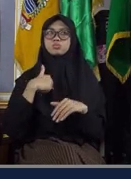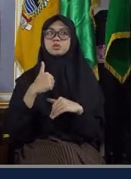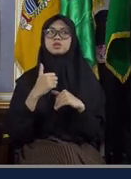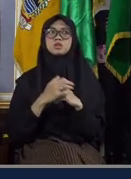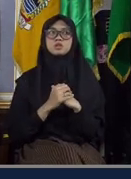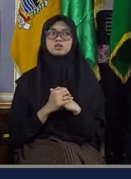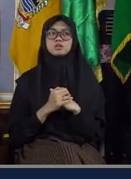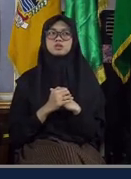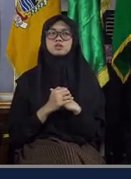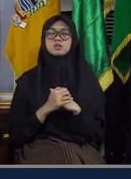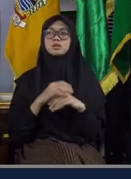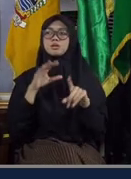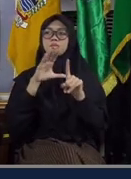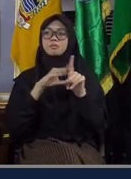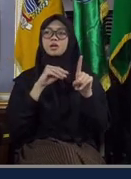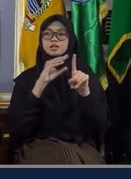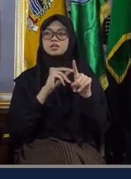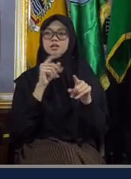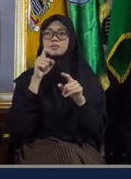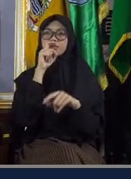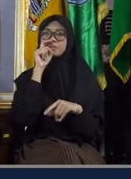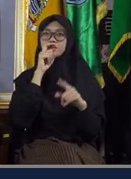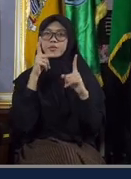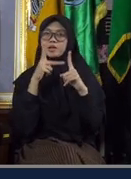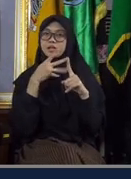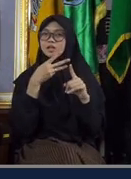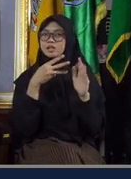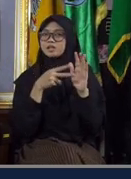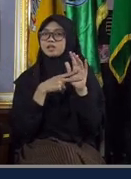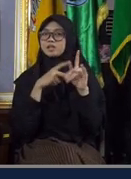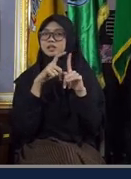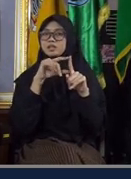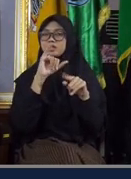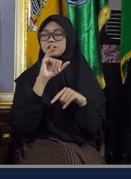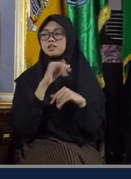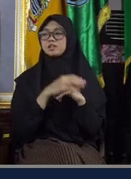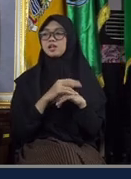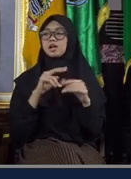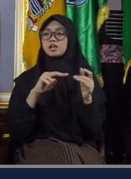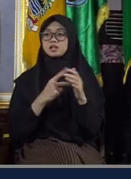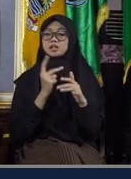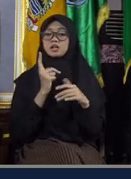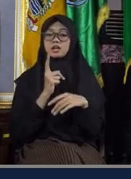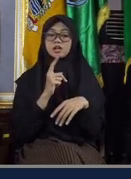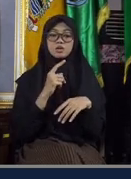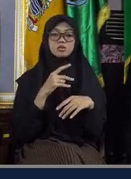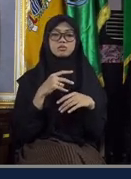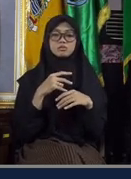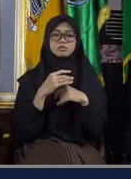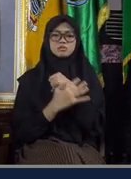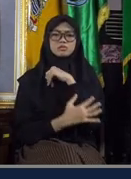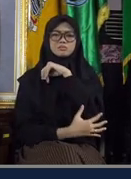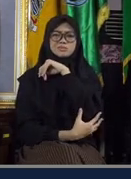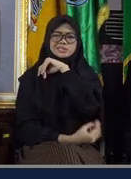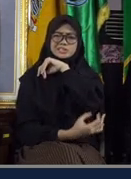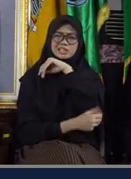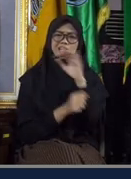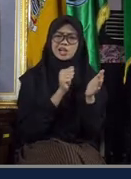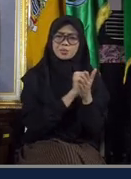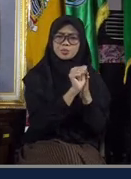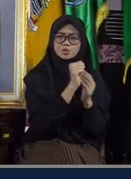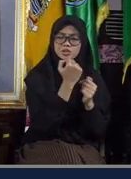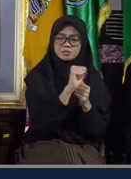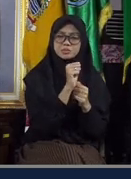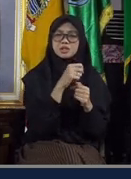bisa baik belajar dari Mas Andy kita cerita Kalau antar Pimpinan gak bisa tugaskan stafnya saja tugaskan stafnya